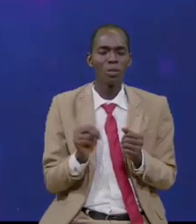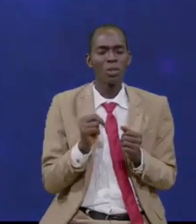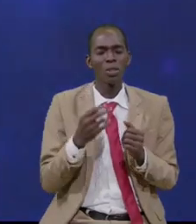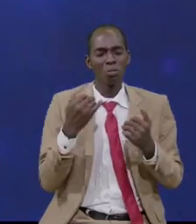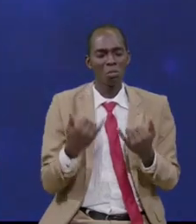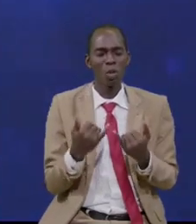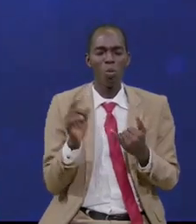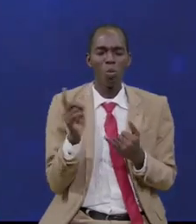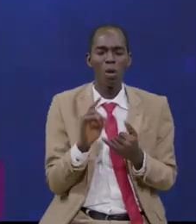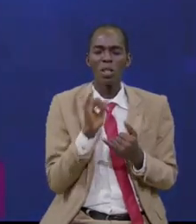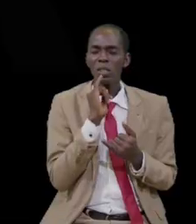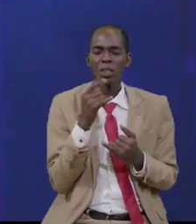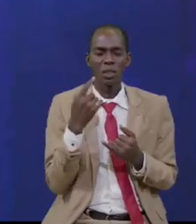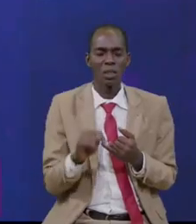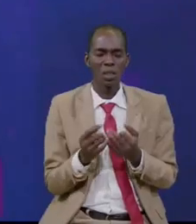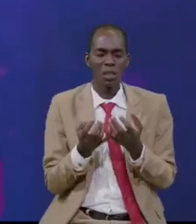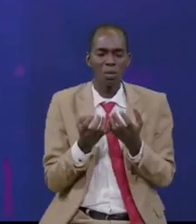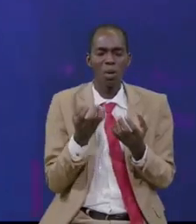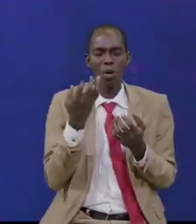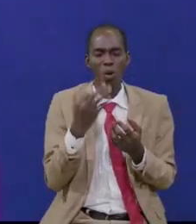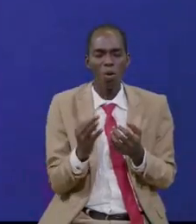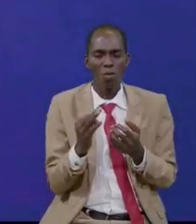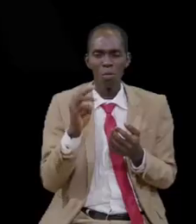de méchanceté, mais,